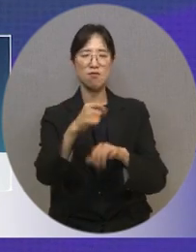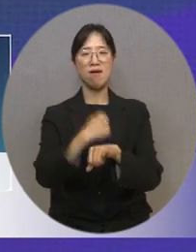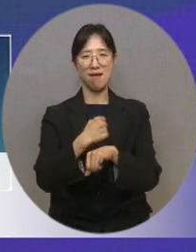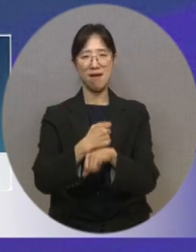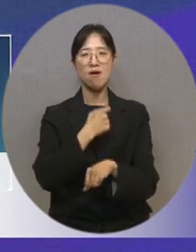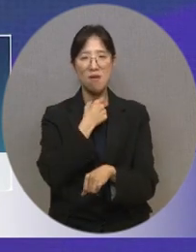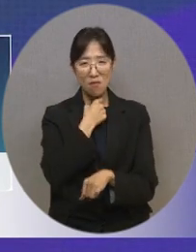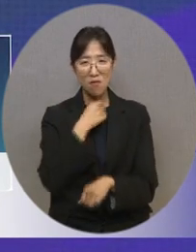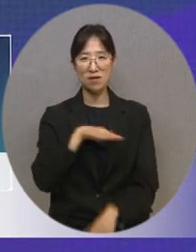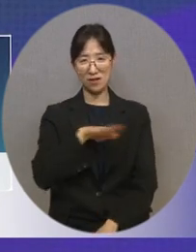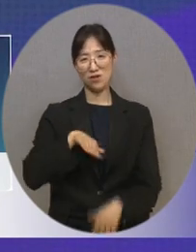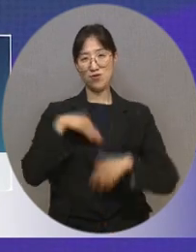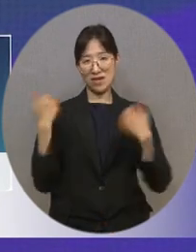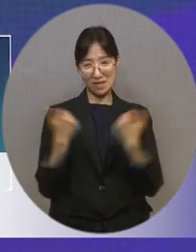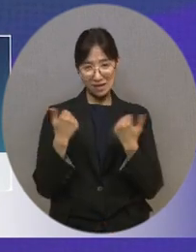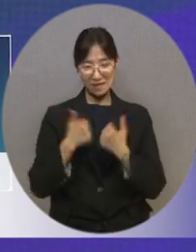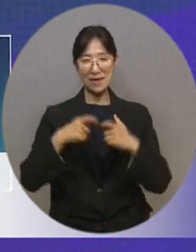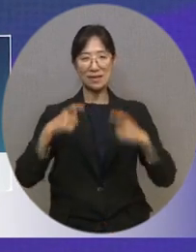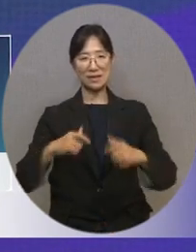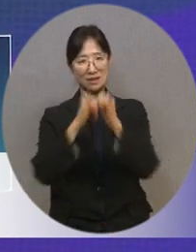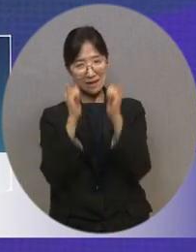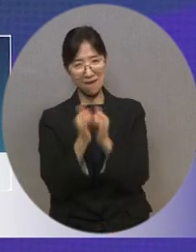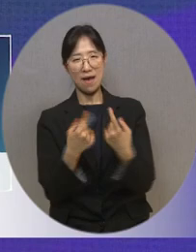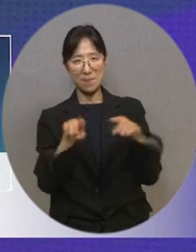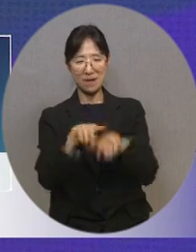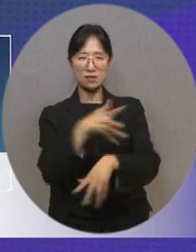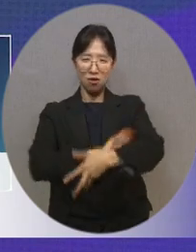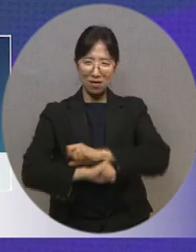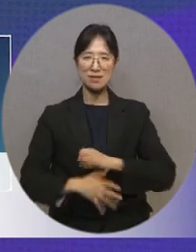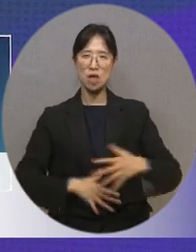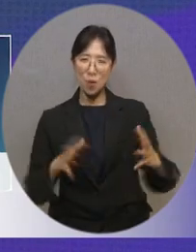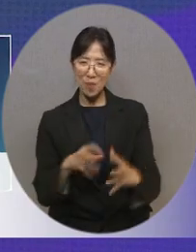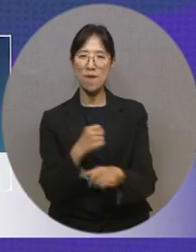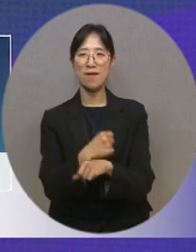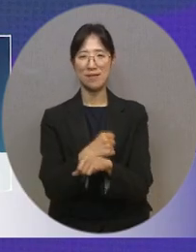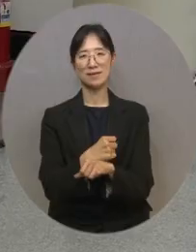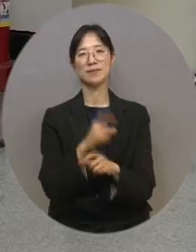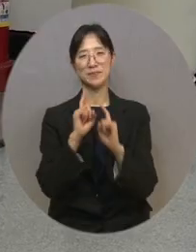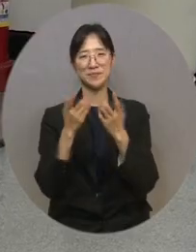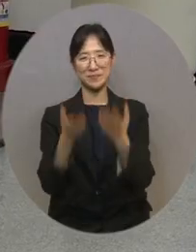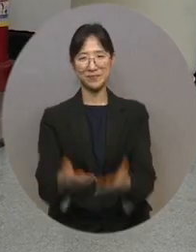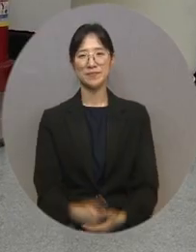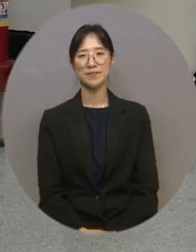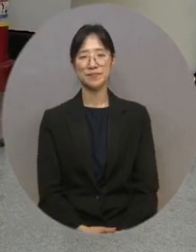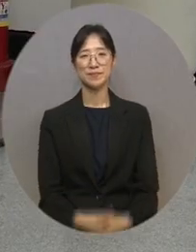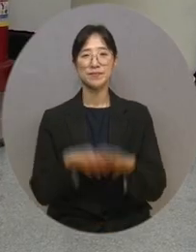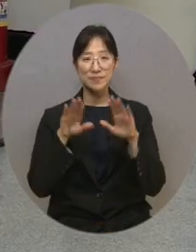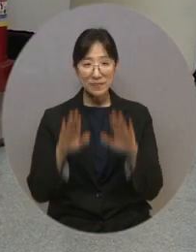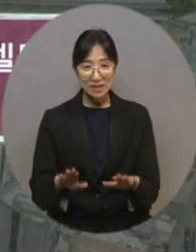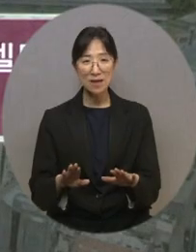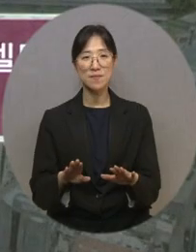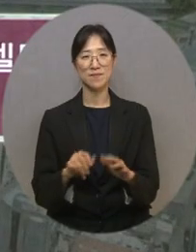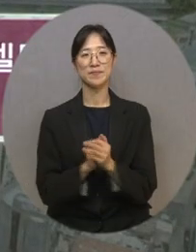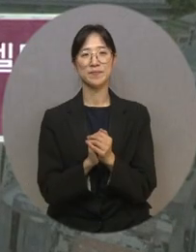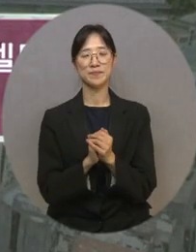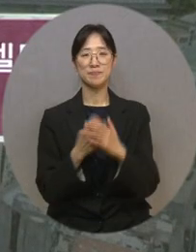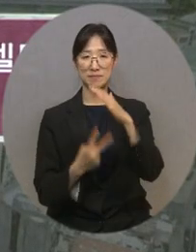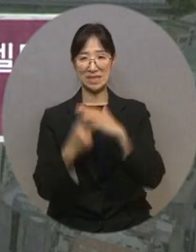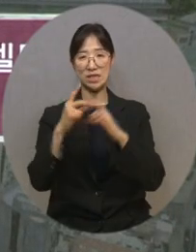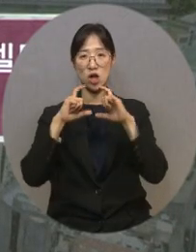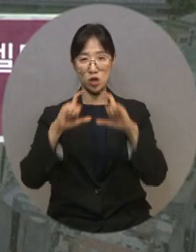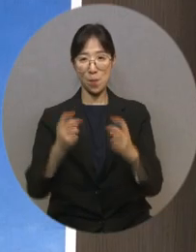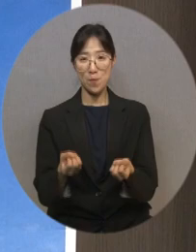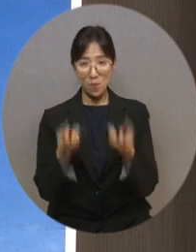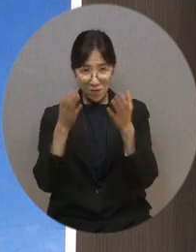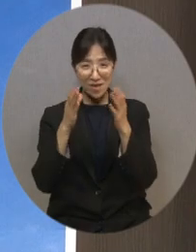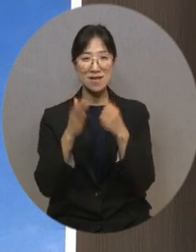바라면서 저희 후에서도 지역 사회와 함께 적극 협력하겠다는 그런 말씀을 드리겠습니다. 이번 전북대학교의 글로컬 대학 비전 선포식을